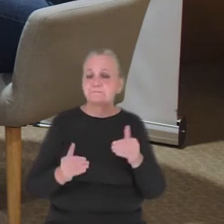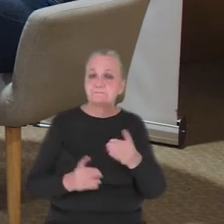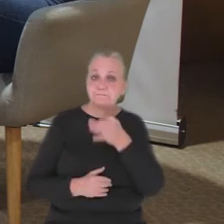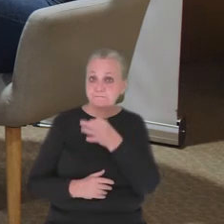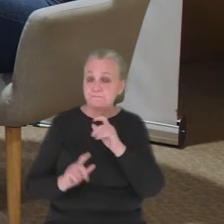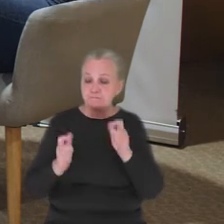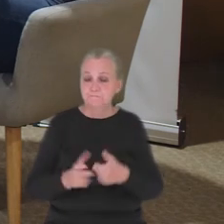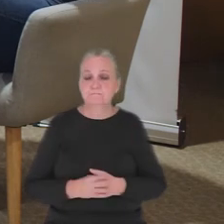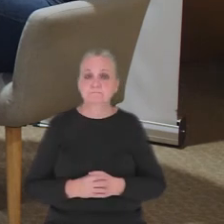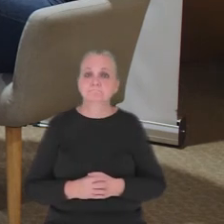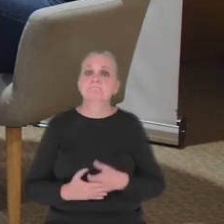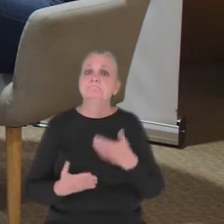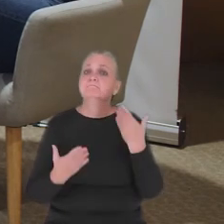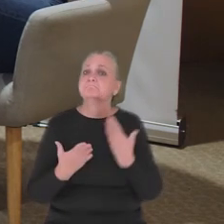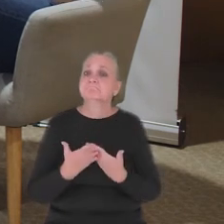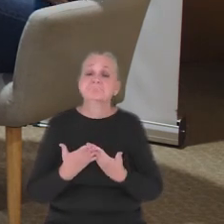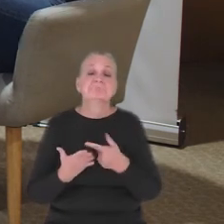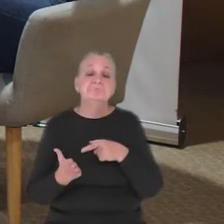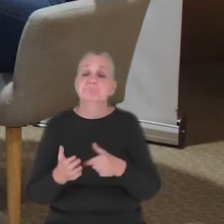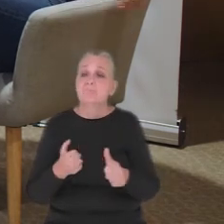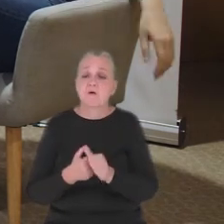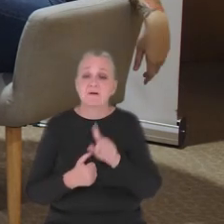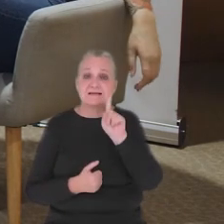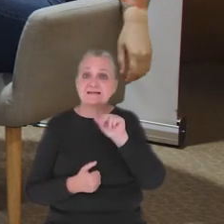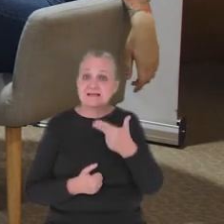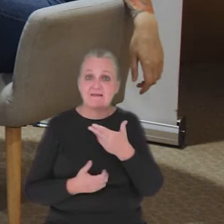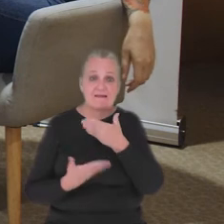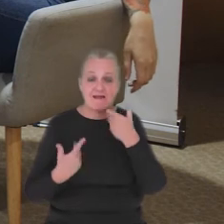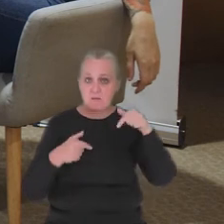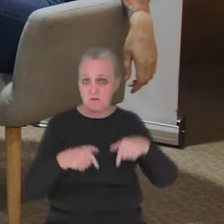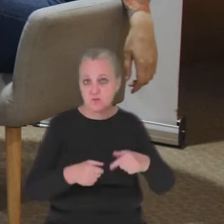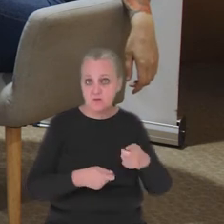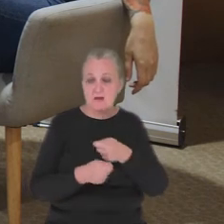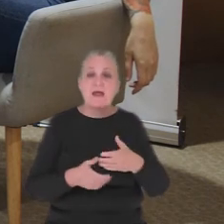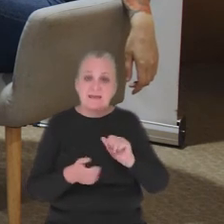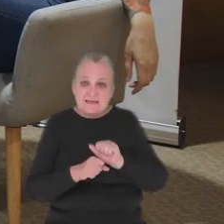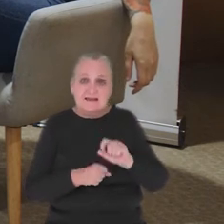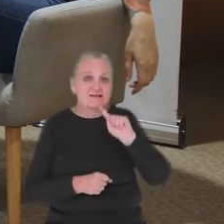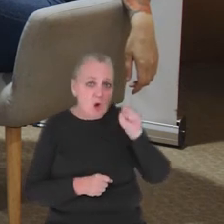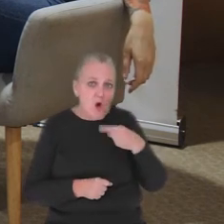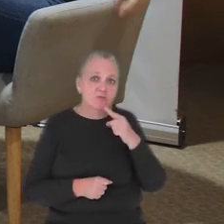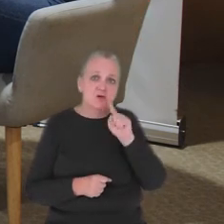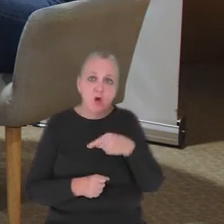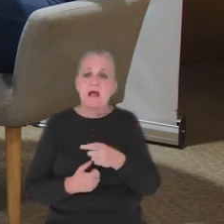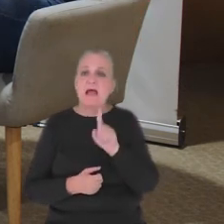się, czemu nie ma zinów na tych targach, bo są komiksy, prawda? Jest Team of Comics, jest Non Stop Comics,